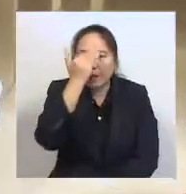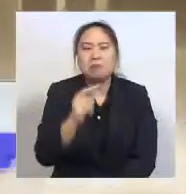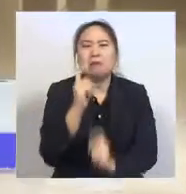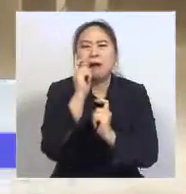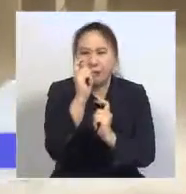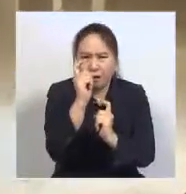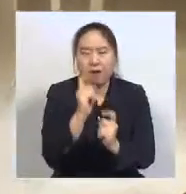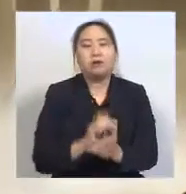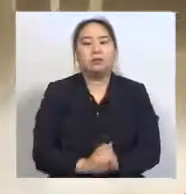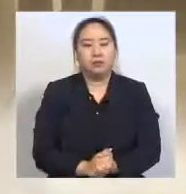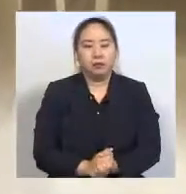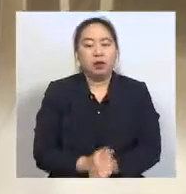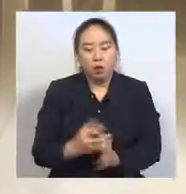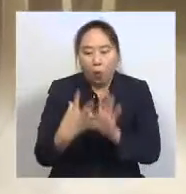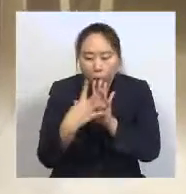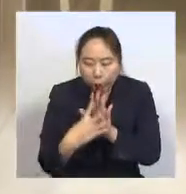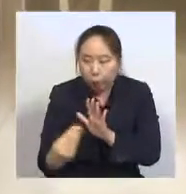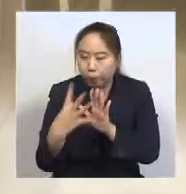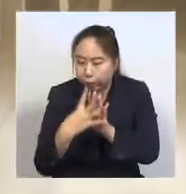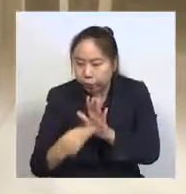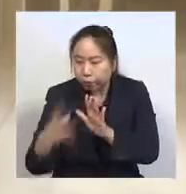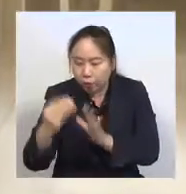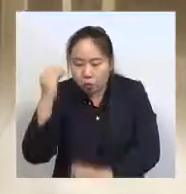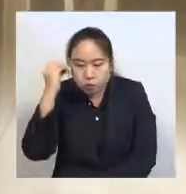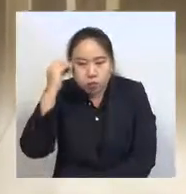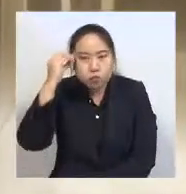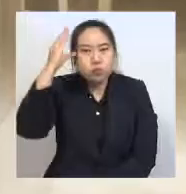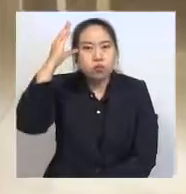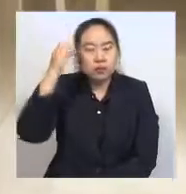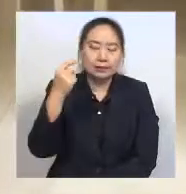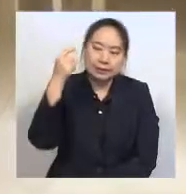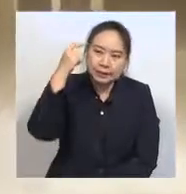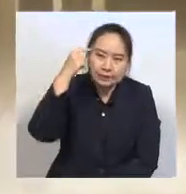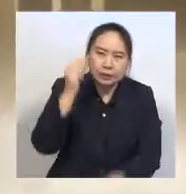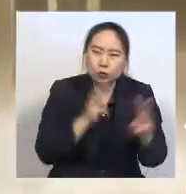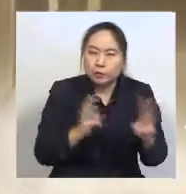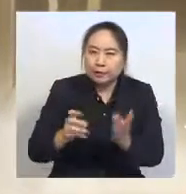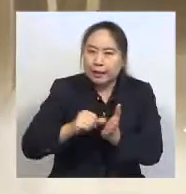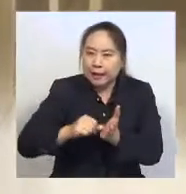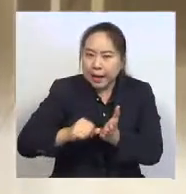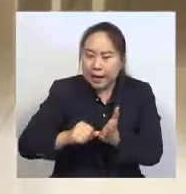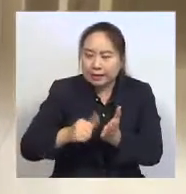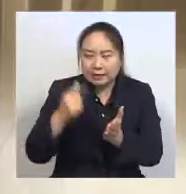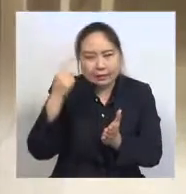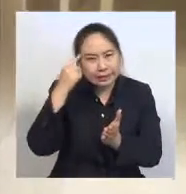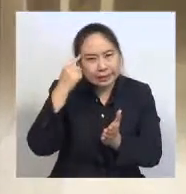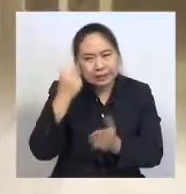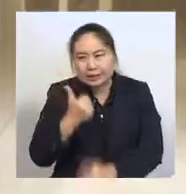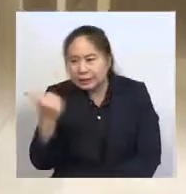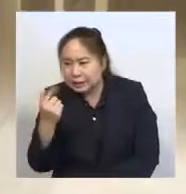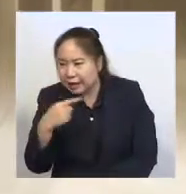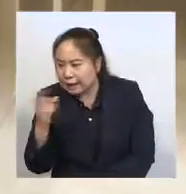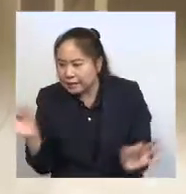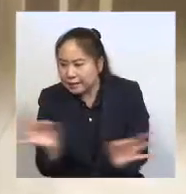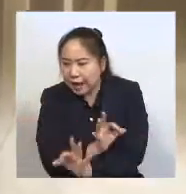นเราต้องให้องค์ความรู้กับเขาแล้วก็หาแนวทางที่จะมาแก้ไขว่าจะมีสารตัวไหนไหมที่สามารถมาทดแทนกับตัวนี้